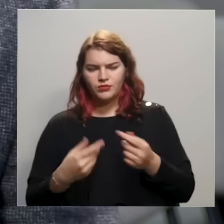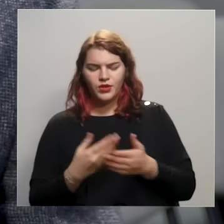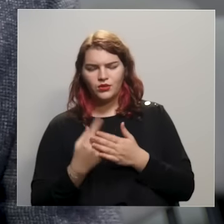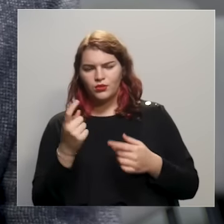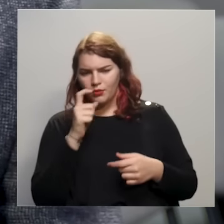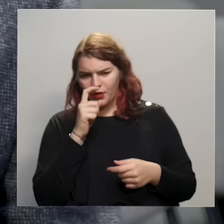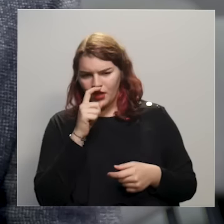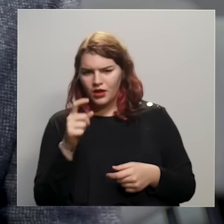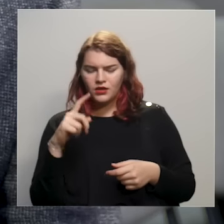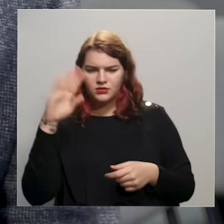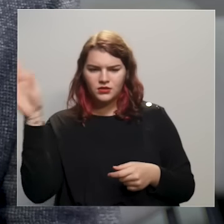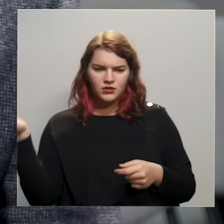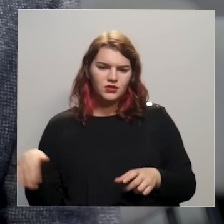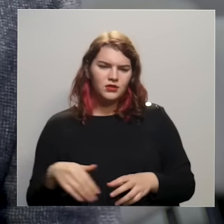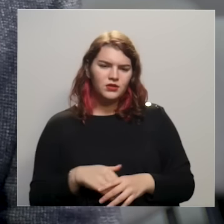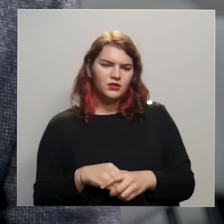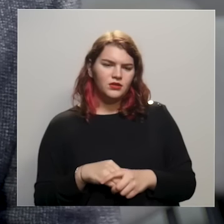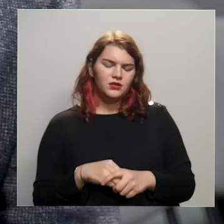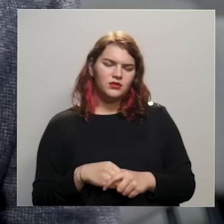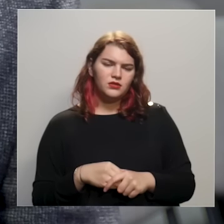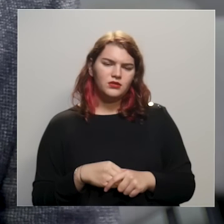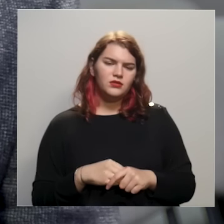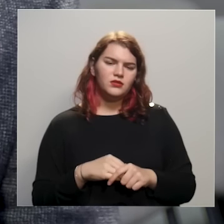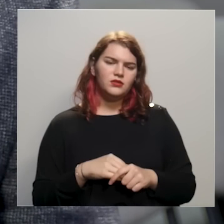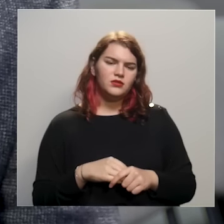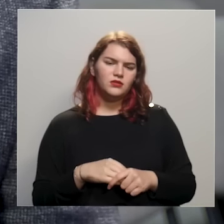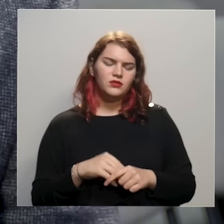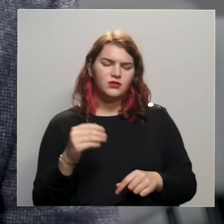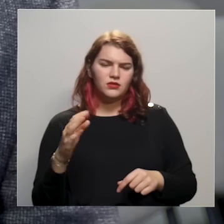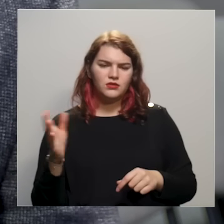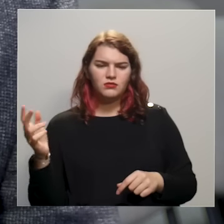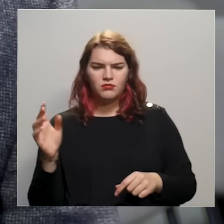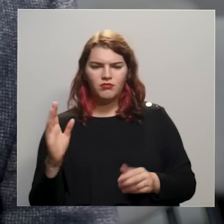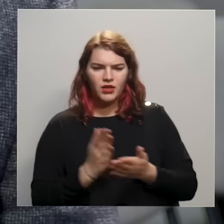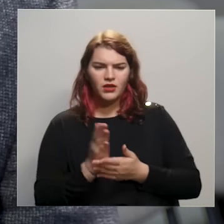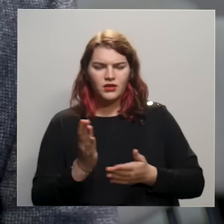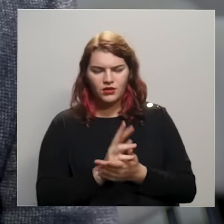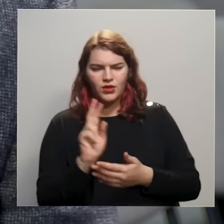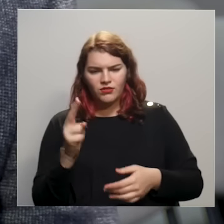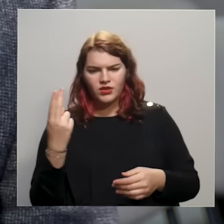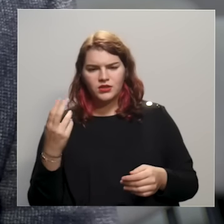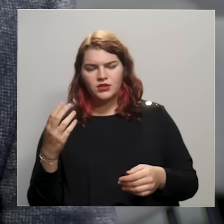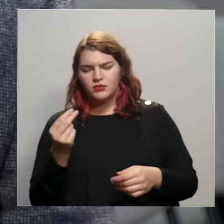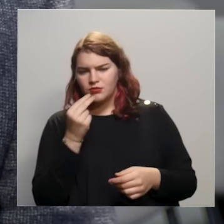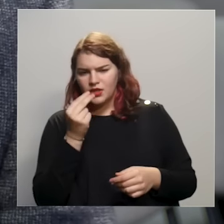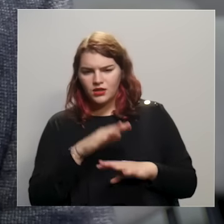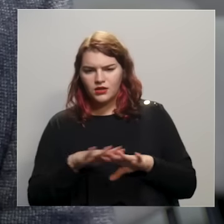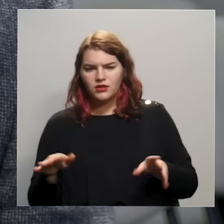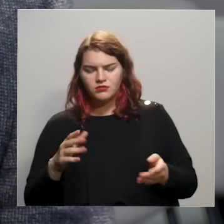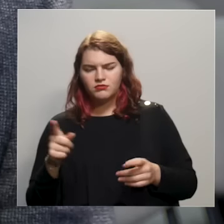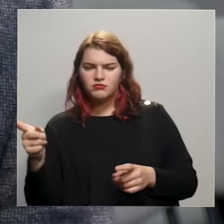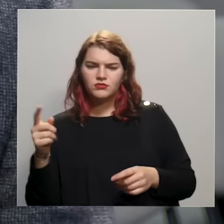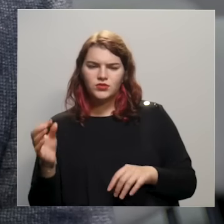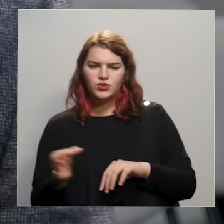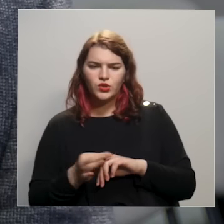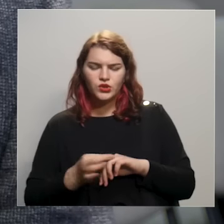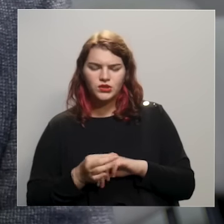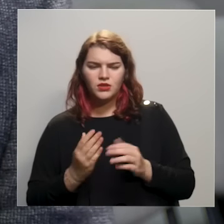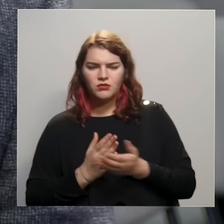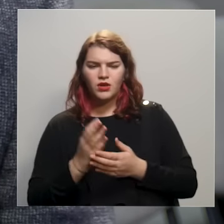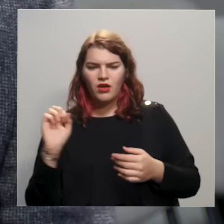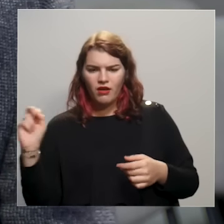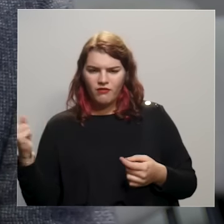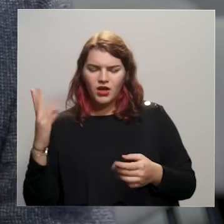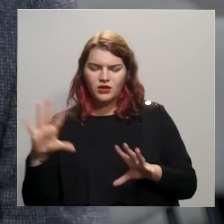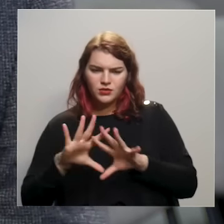băiat. Și una, două necăima la masă la el și o punea pe soția să se roage. Sau mergeau la